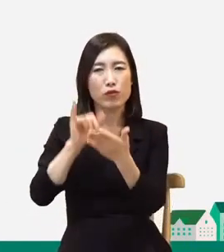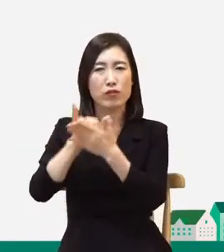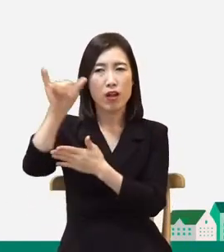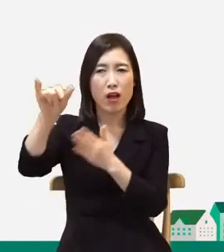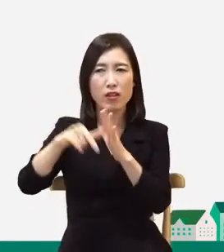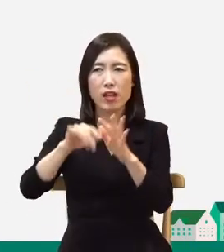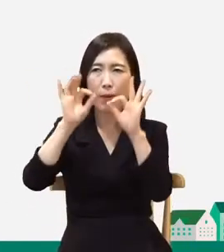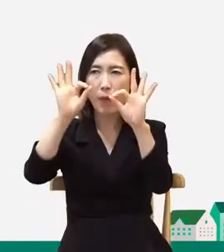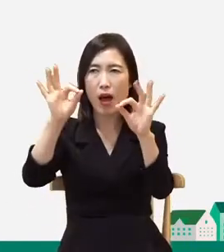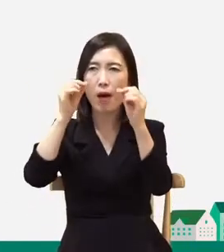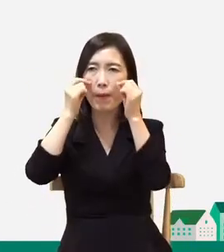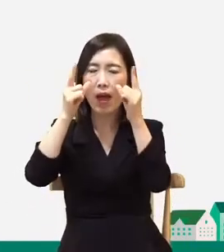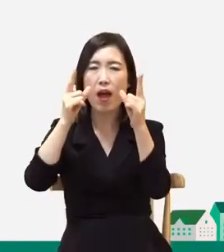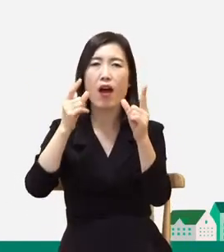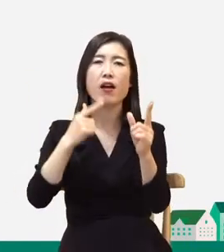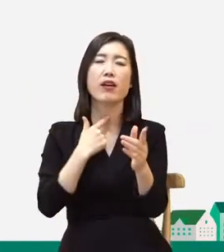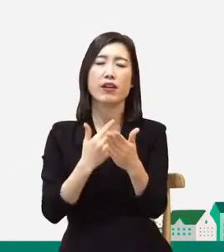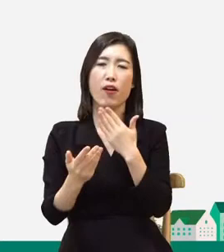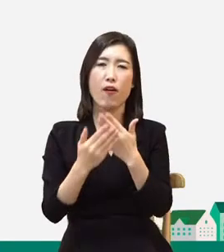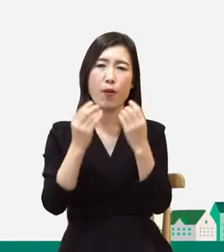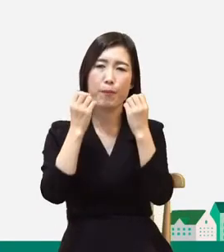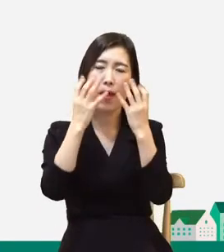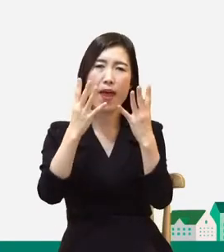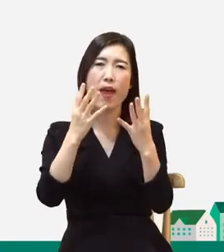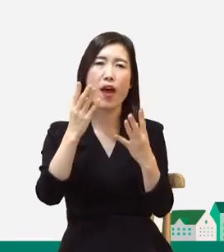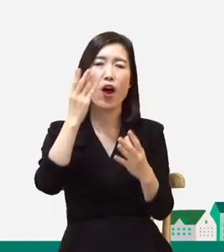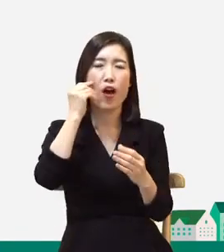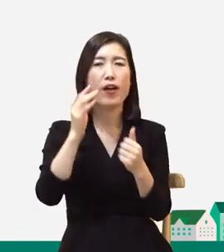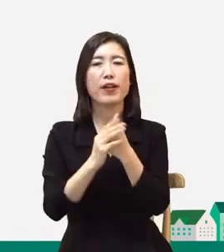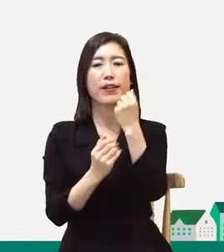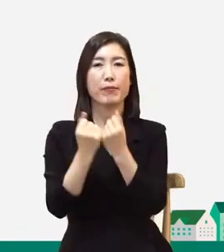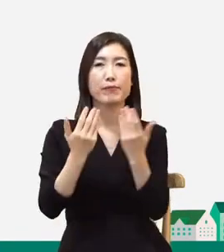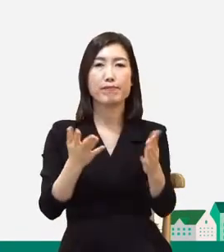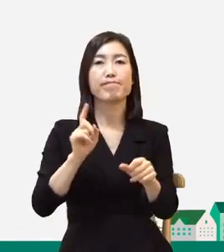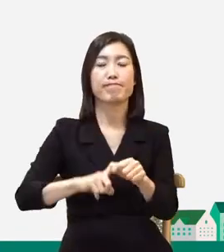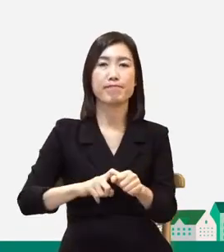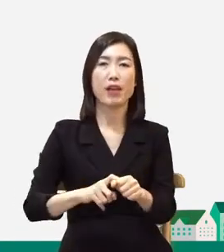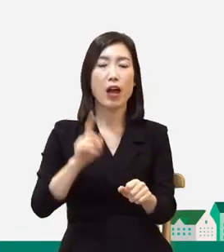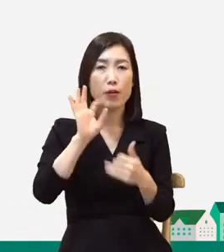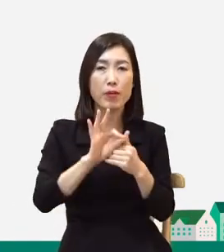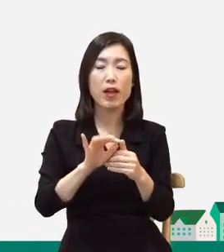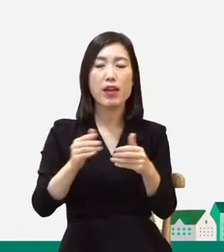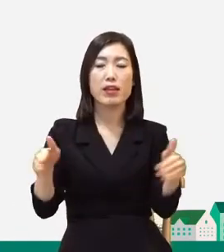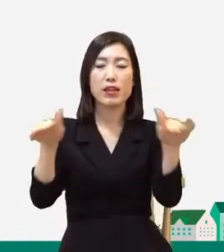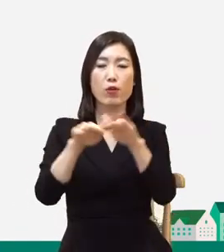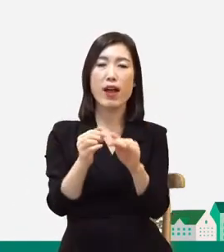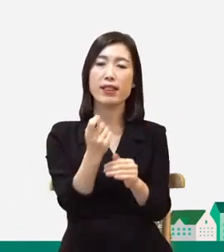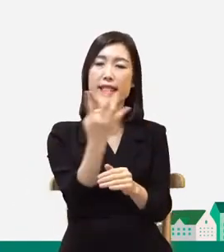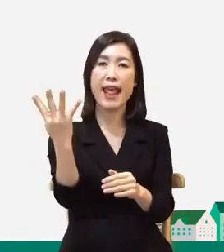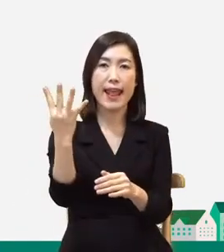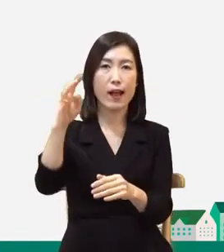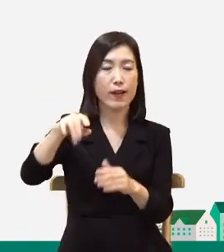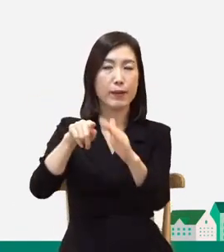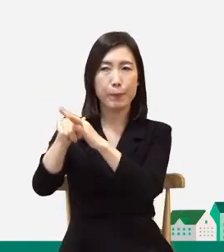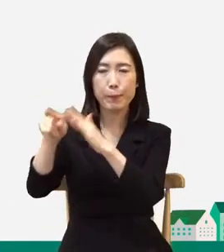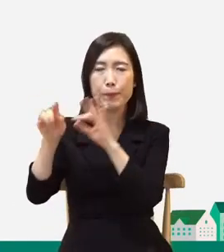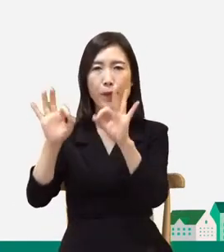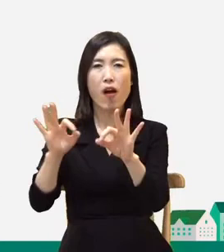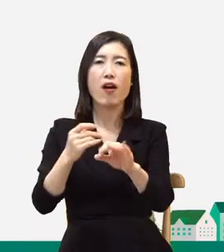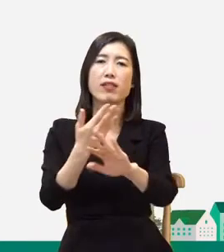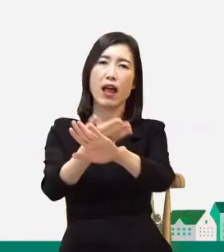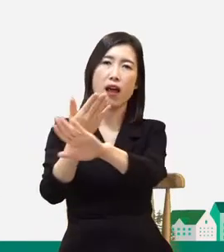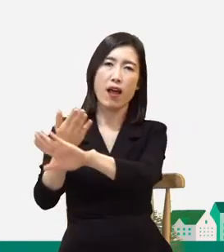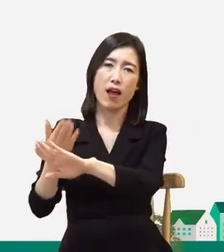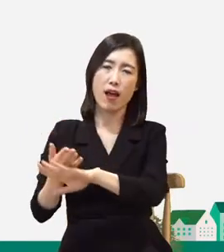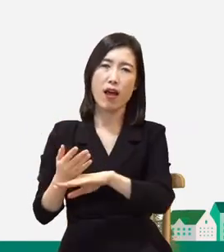좀 말씀드리려고 하고 작성을 해봤습니다. 이렇게 각자의 기관들이 다른 모델,